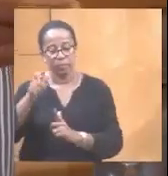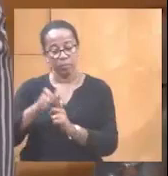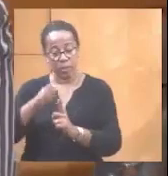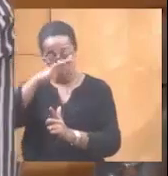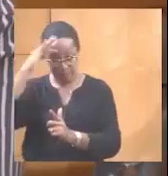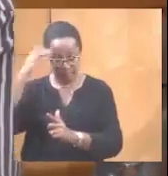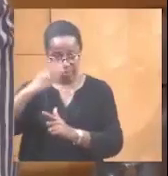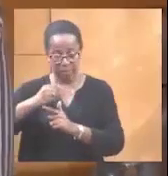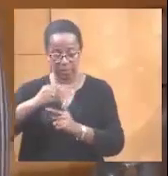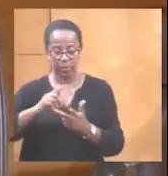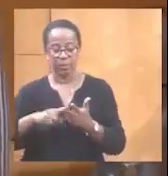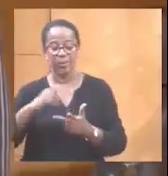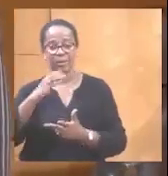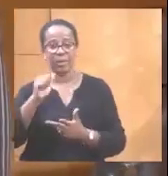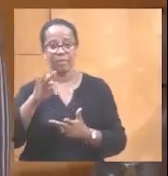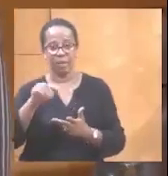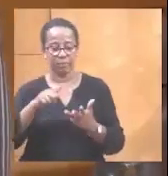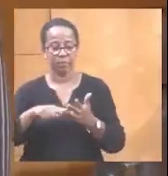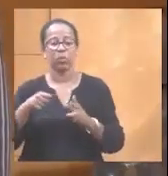le CFA et le financeur.